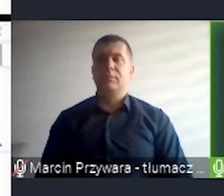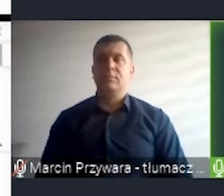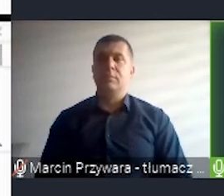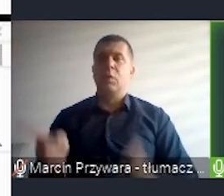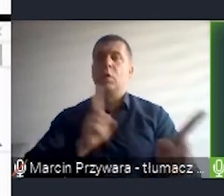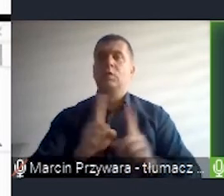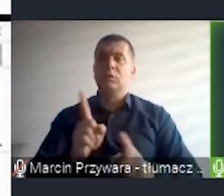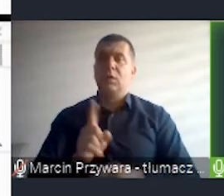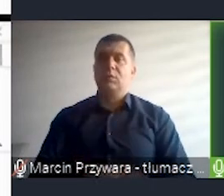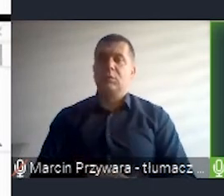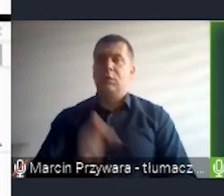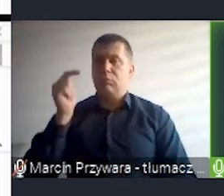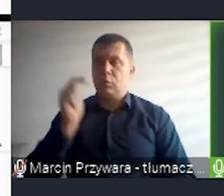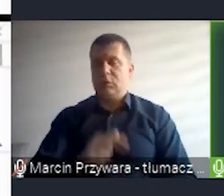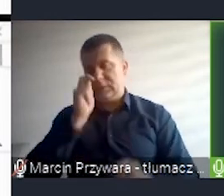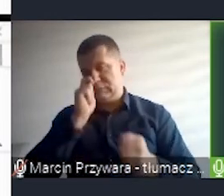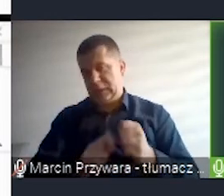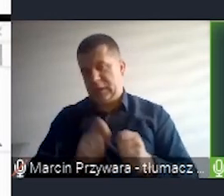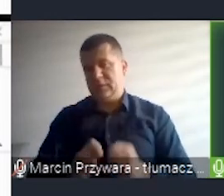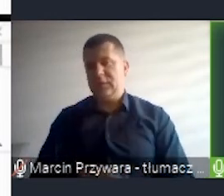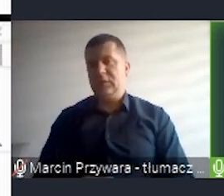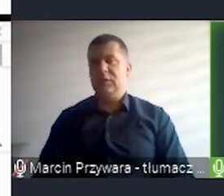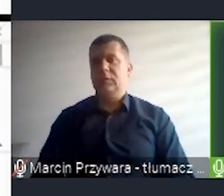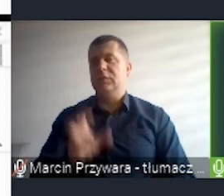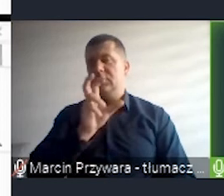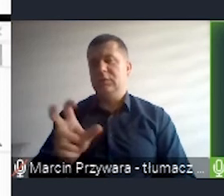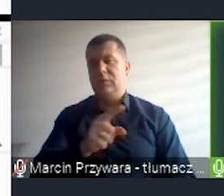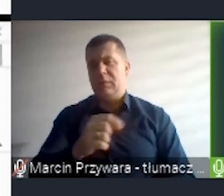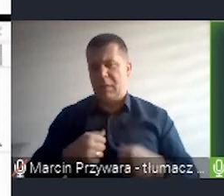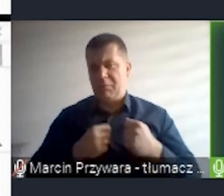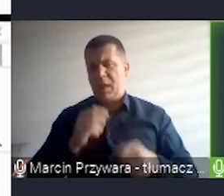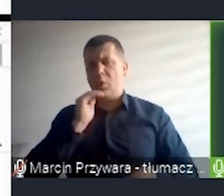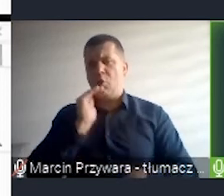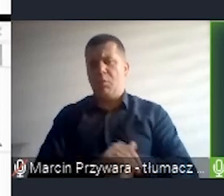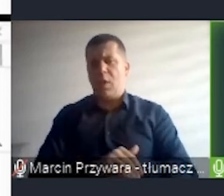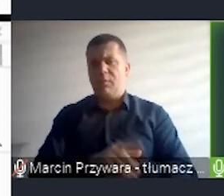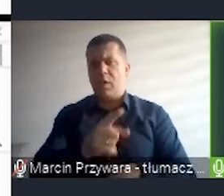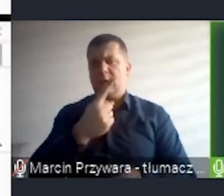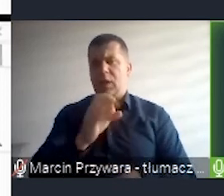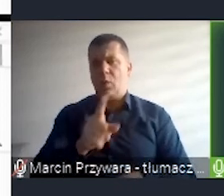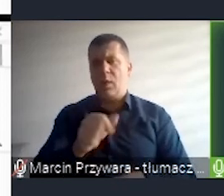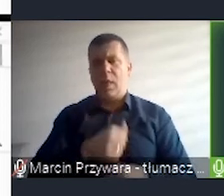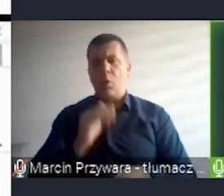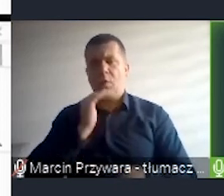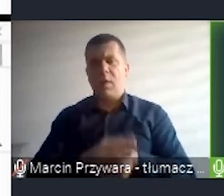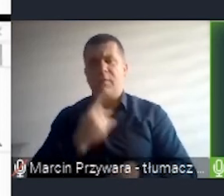Oznacza to, że muszą sprawdzić, czy aby ta umowa o dzieło nie jest umową